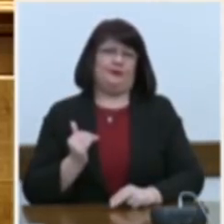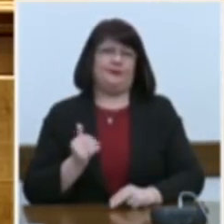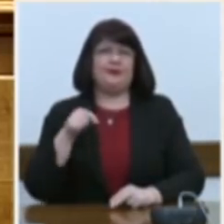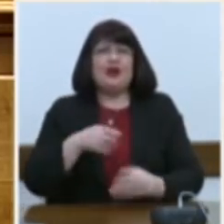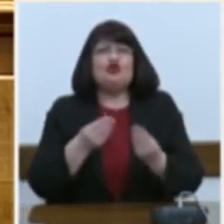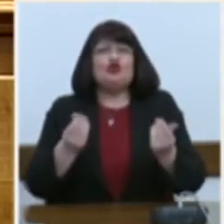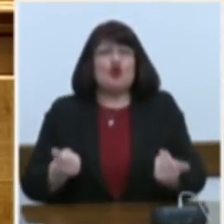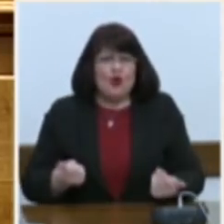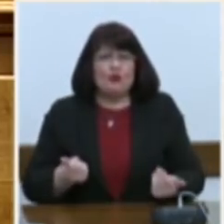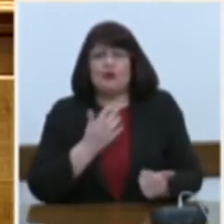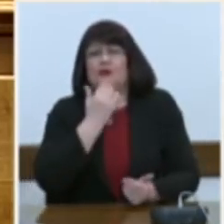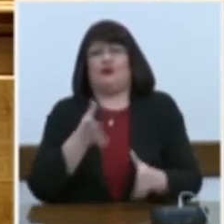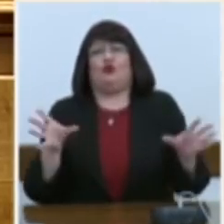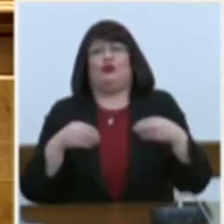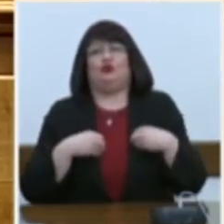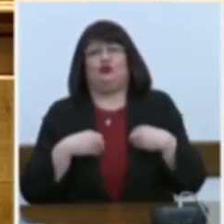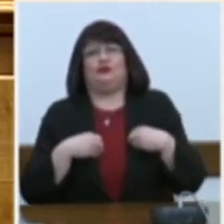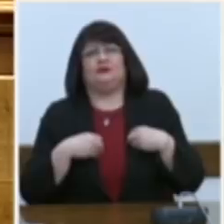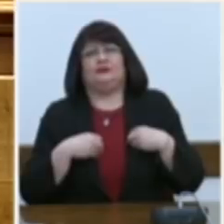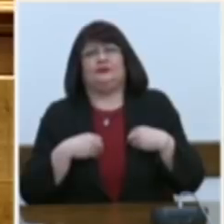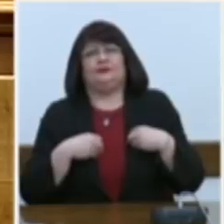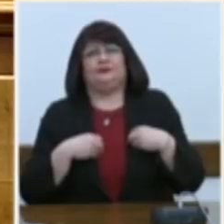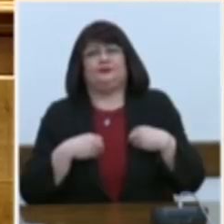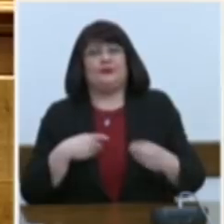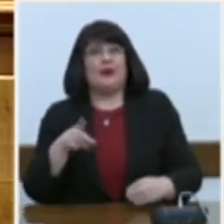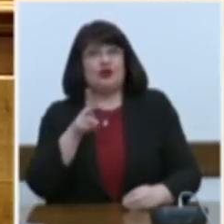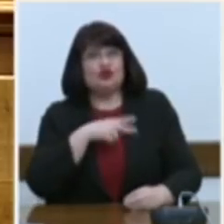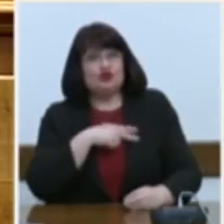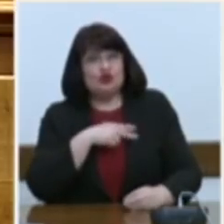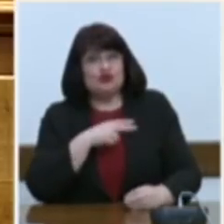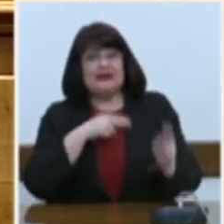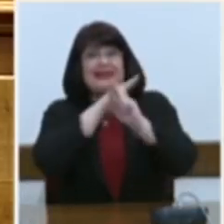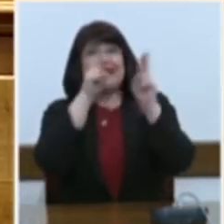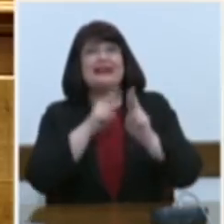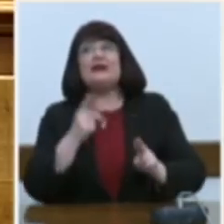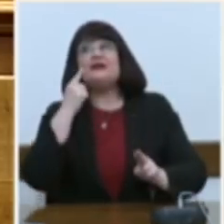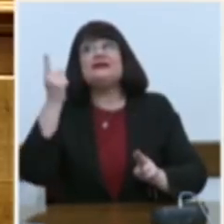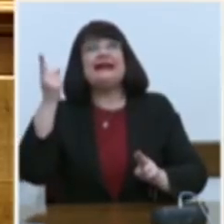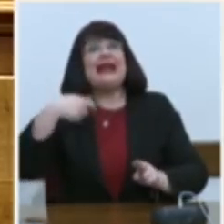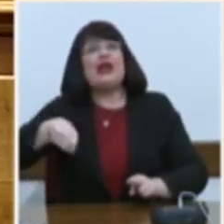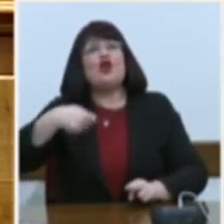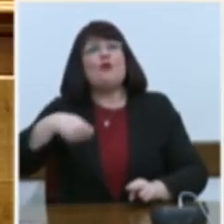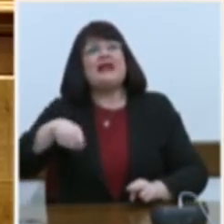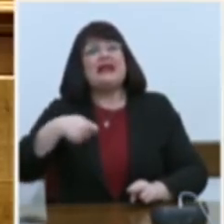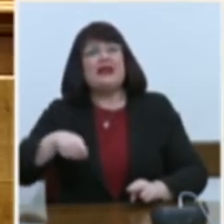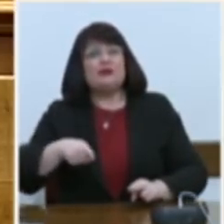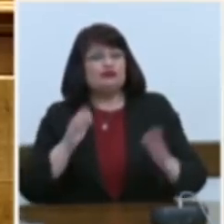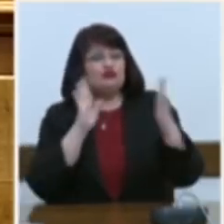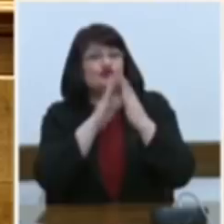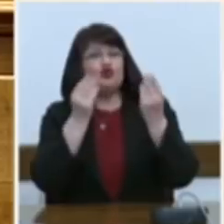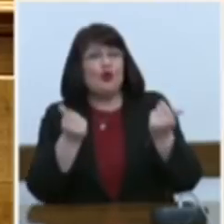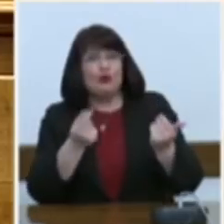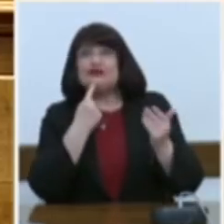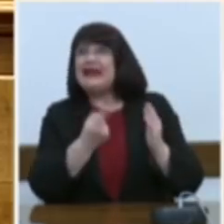δεν υιοθετήθηκε η σύγχρονη και ορθή διεθνής νομική προσέγγιση, μια προσέγγιση που